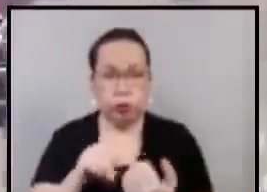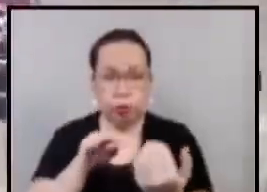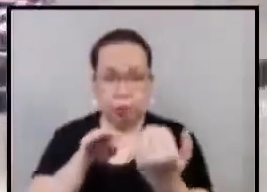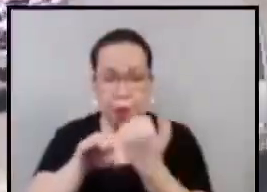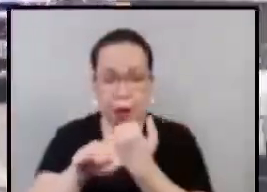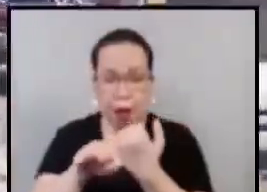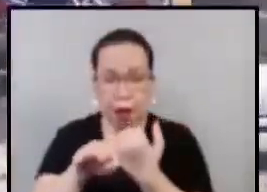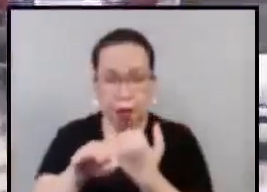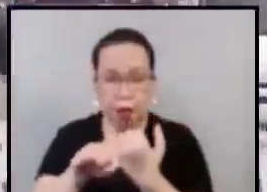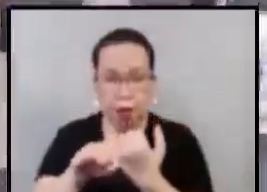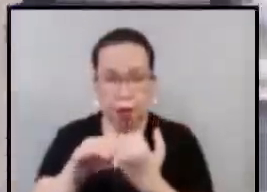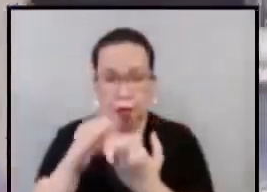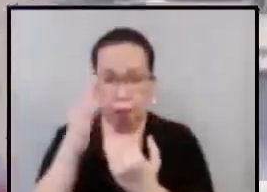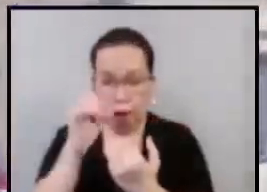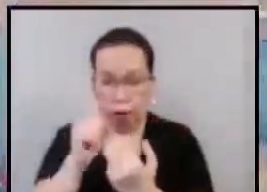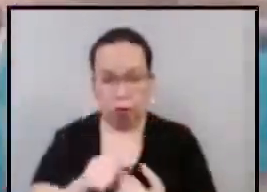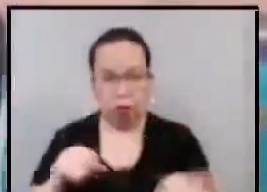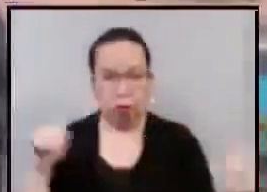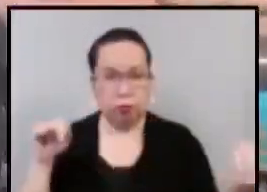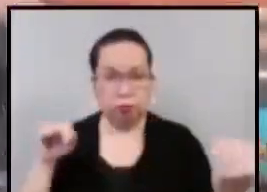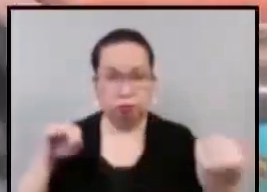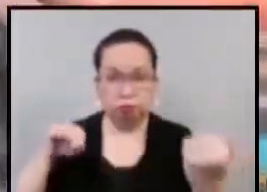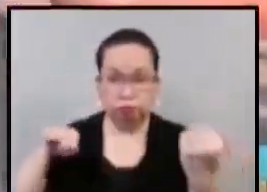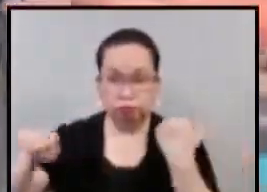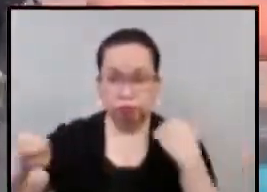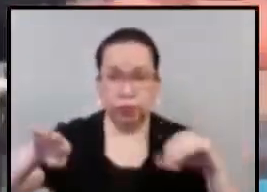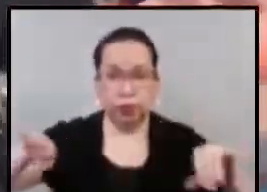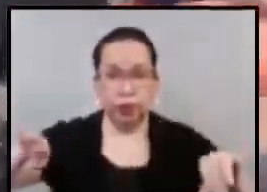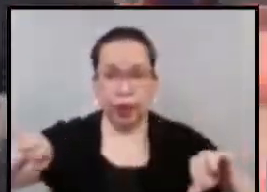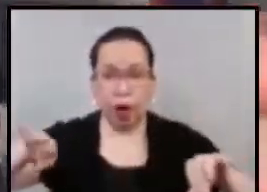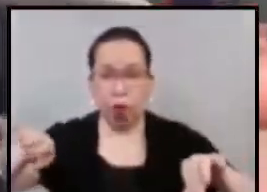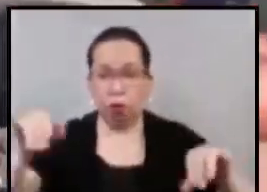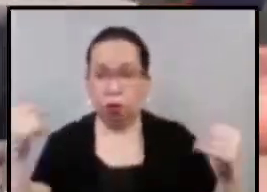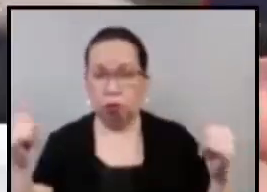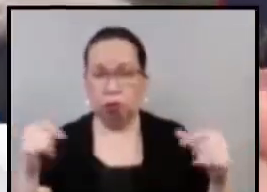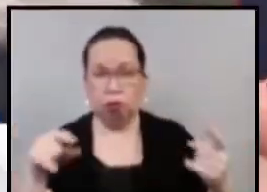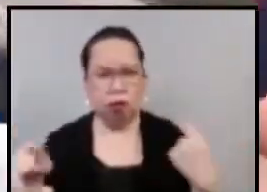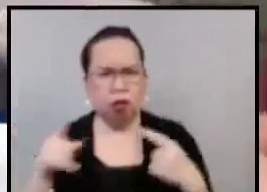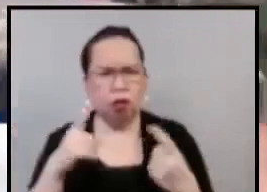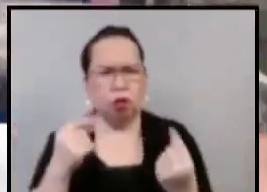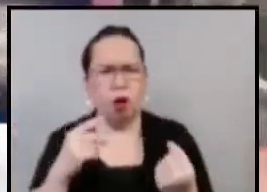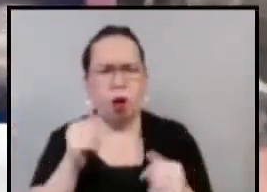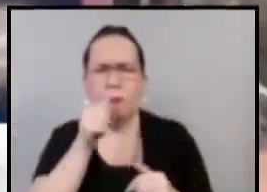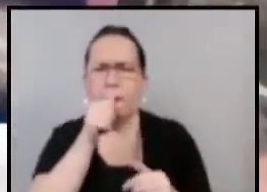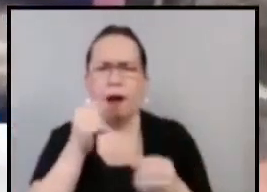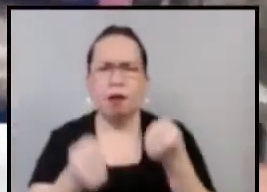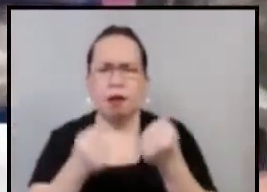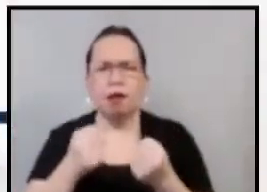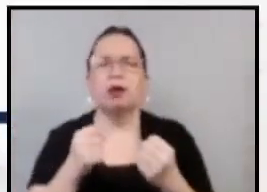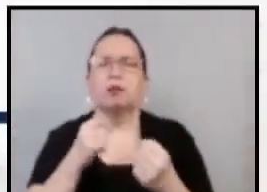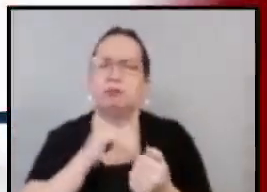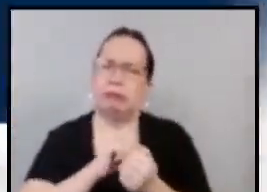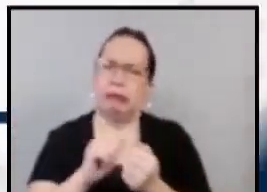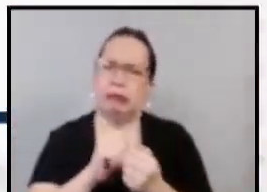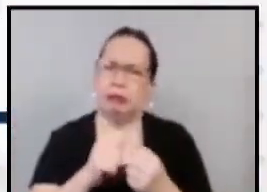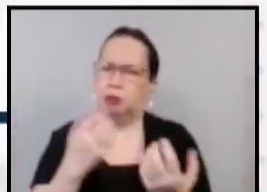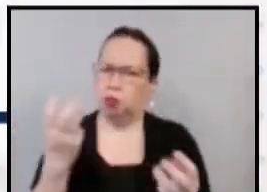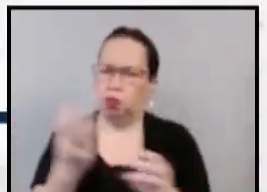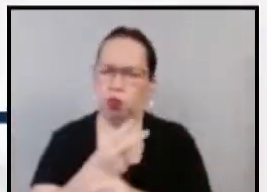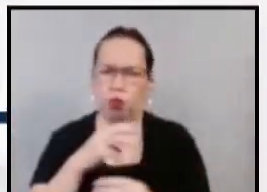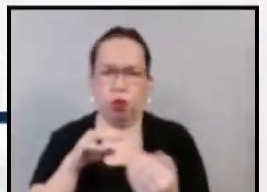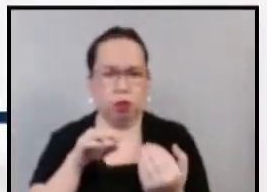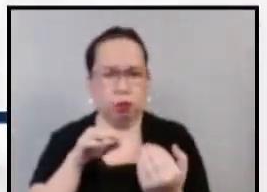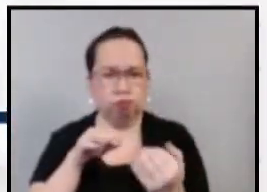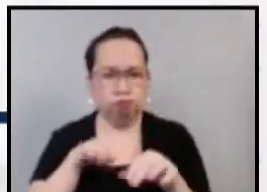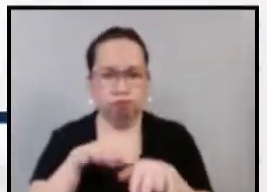pribadong sasakyan at iba pang motorista. Ayon sa MMDA, magdudulot ito ng matinding traffic. Lalo't mas dumami na